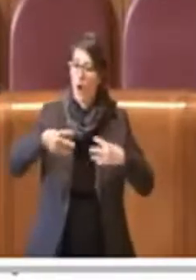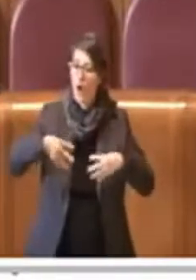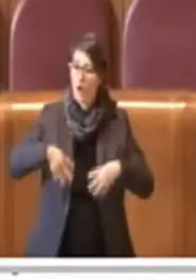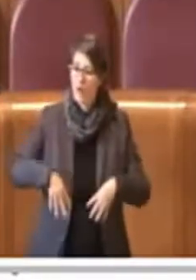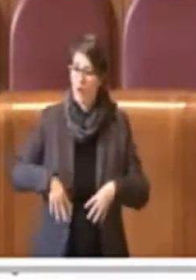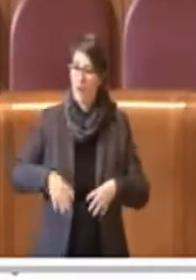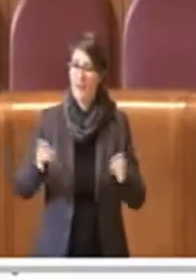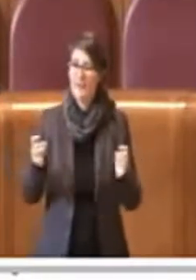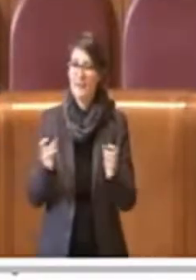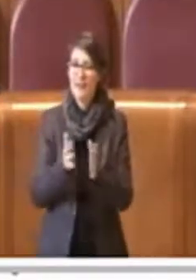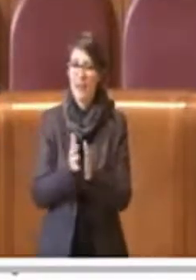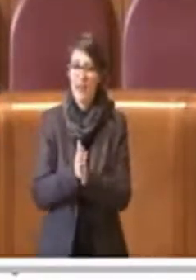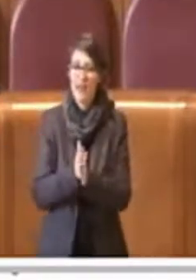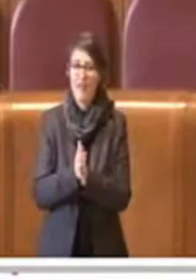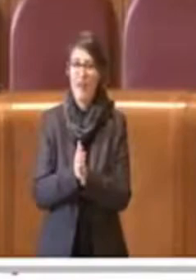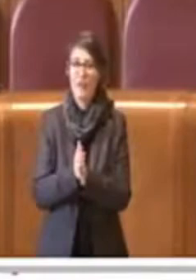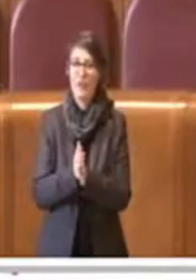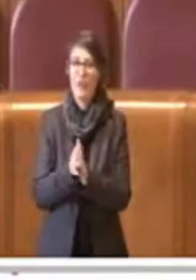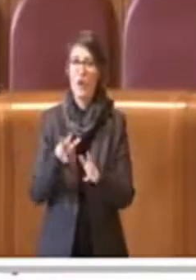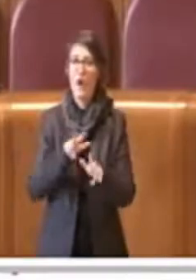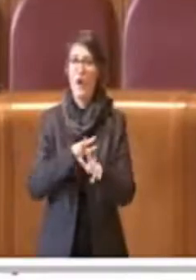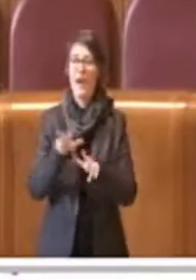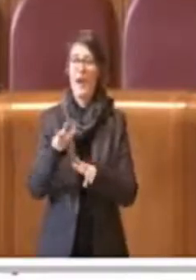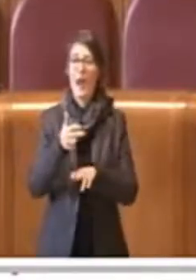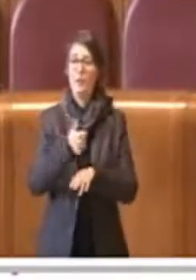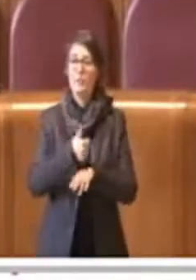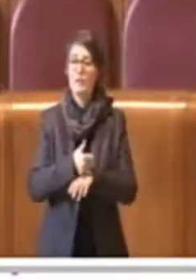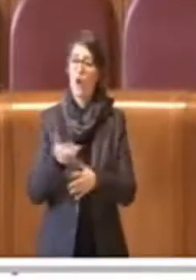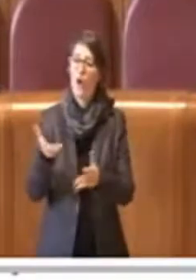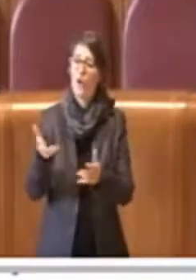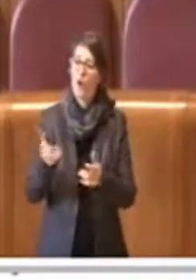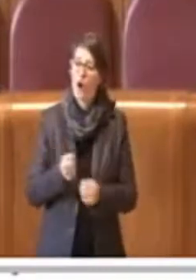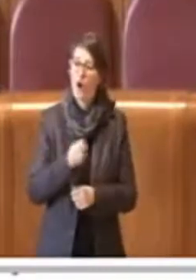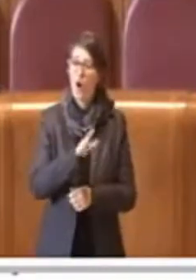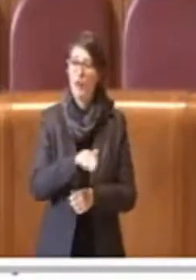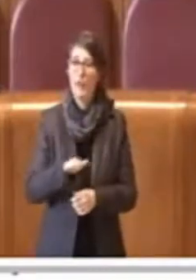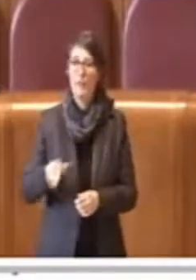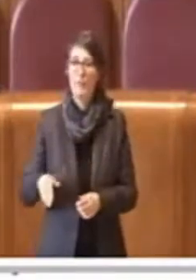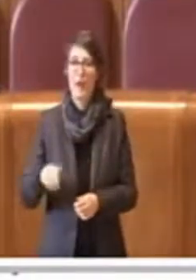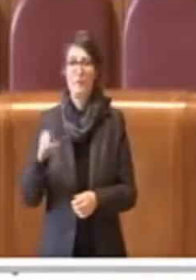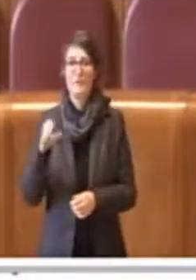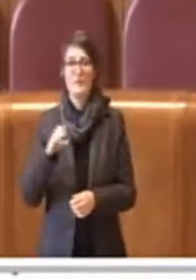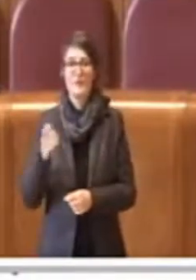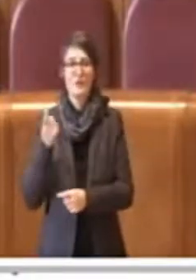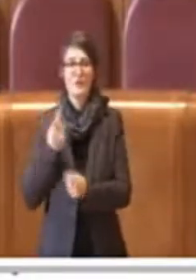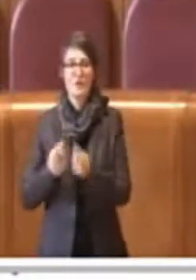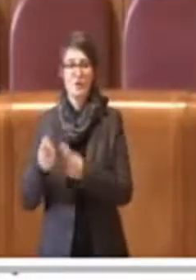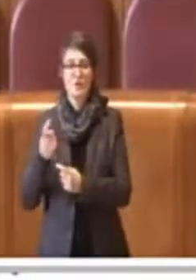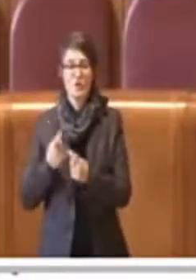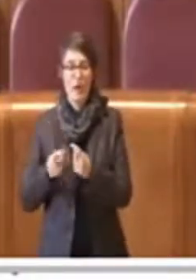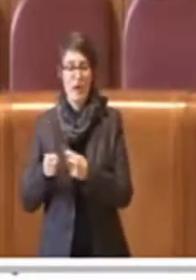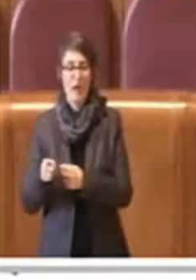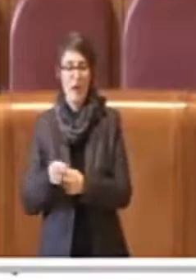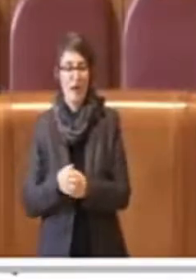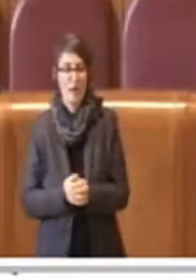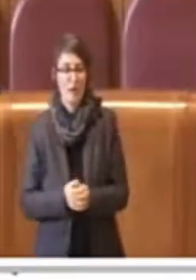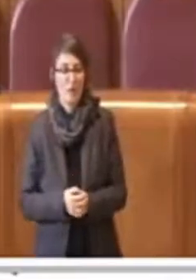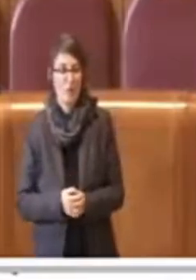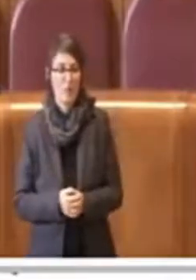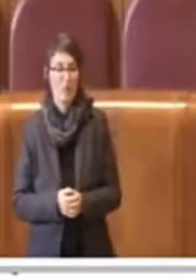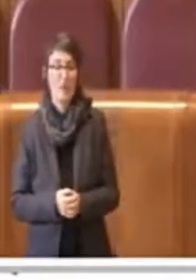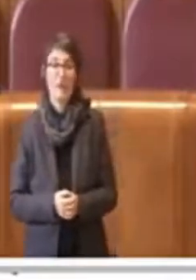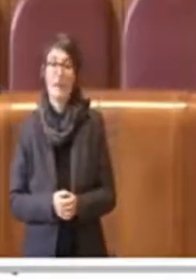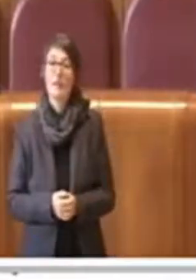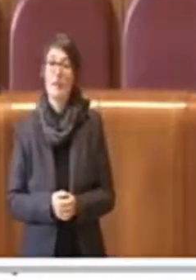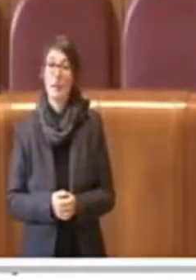Il Campidoglio accoglie i bambini di Chernobyl, intervenendo quindi con l'intervento a questo